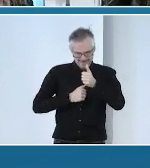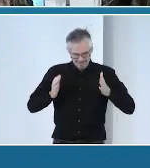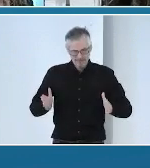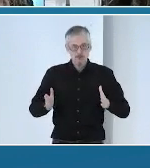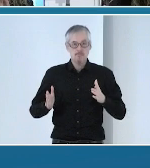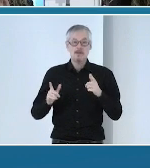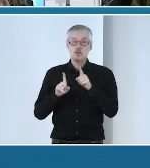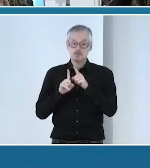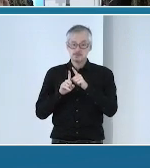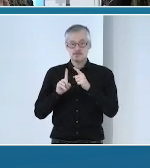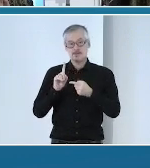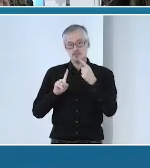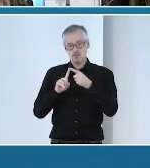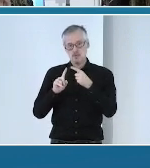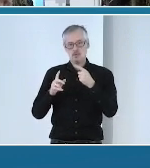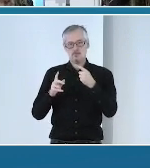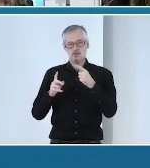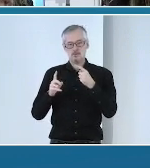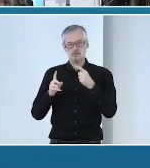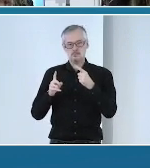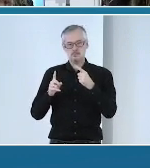dynamique et relationnelle.